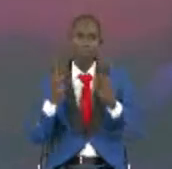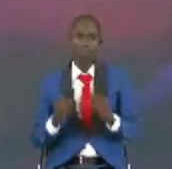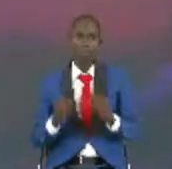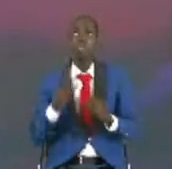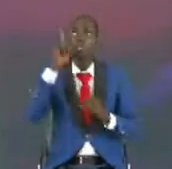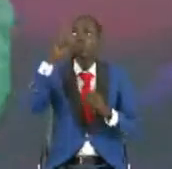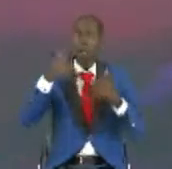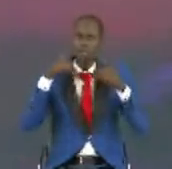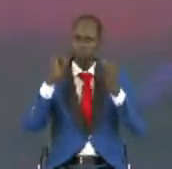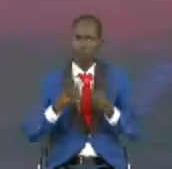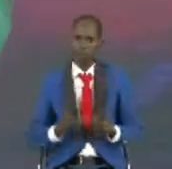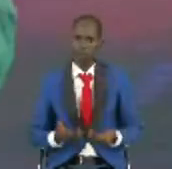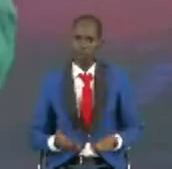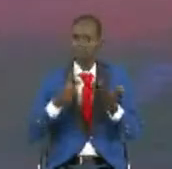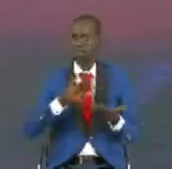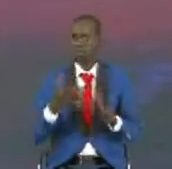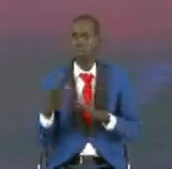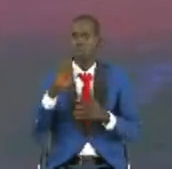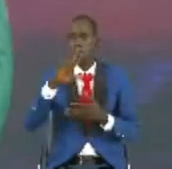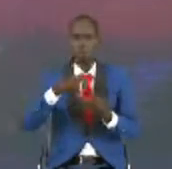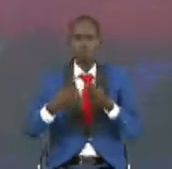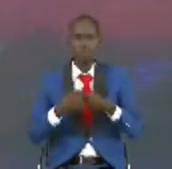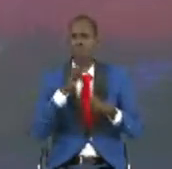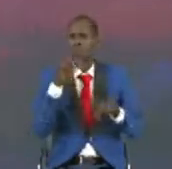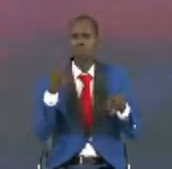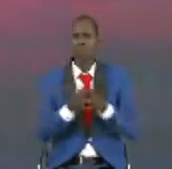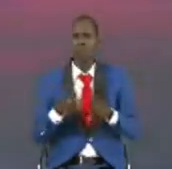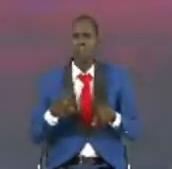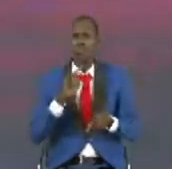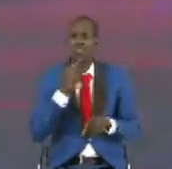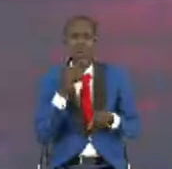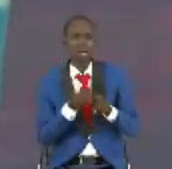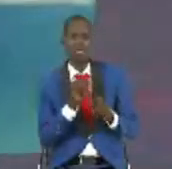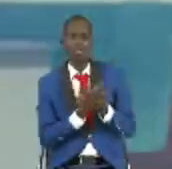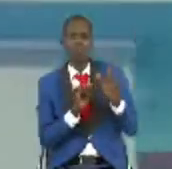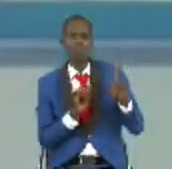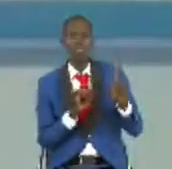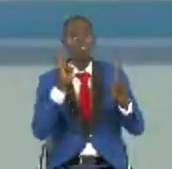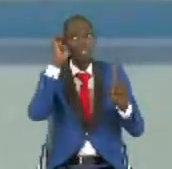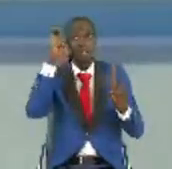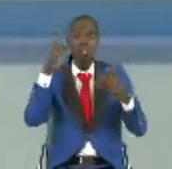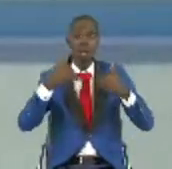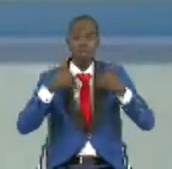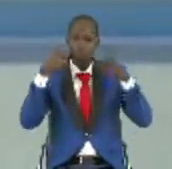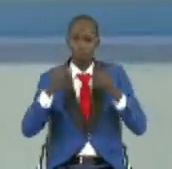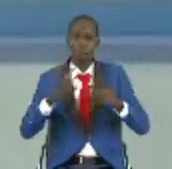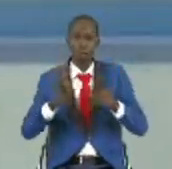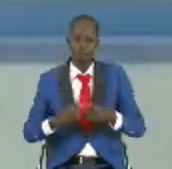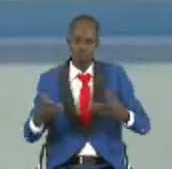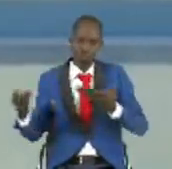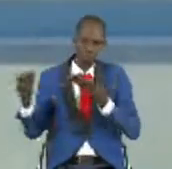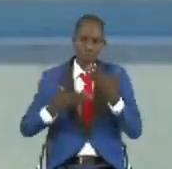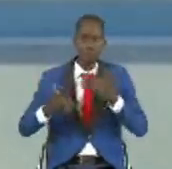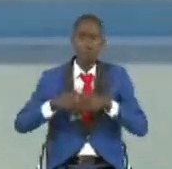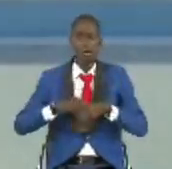Il a la puissance pour ressusciter les morts. Il a la puissance de réparer les os